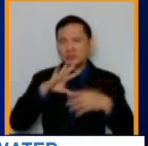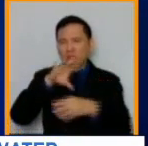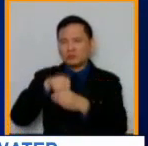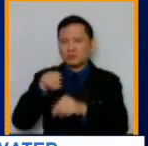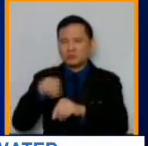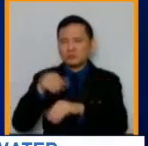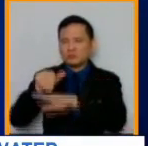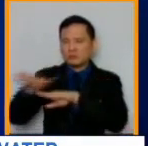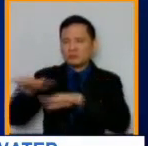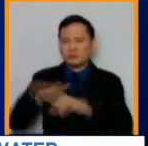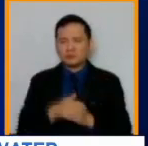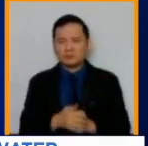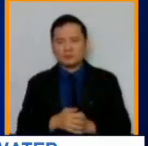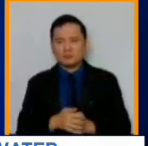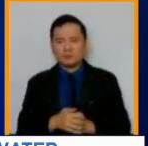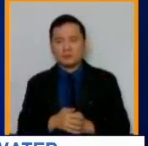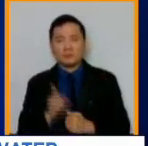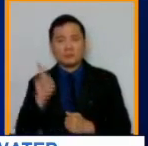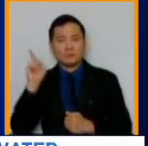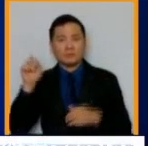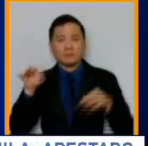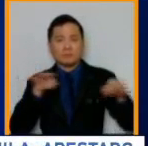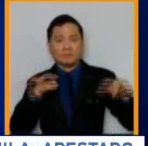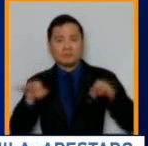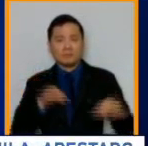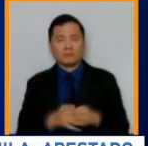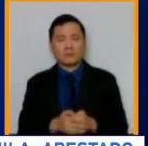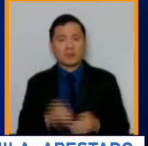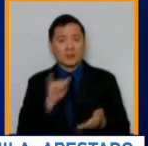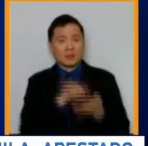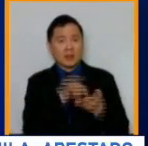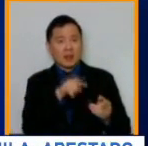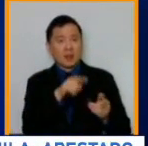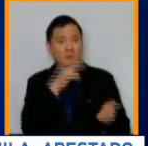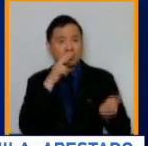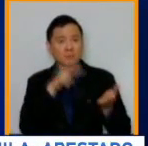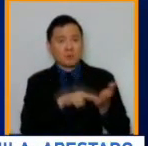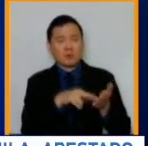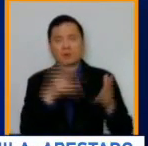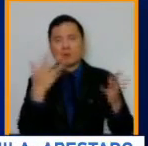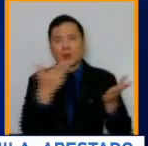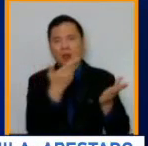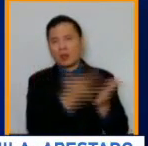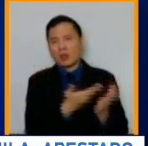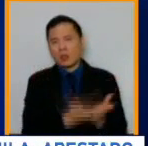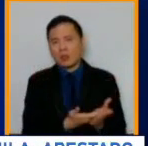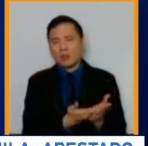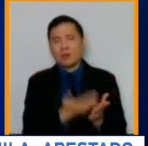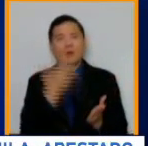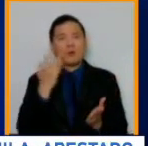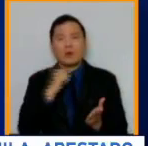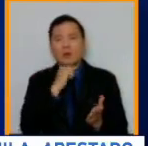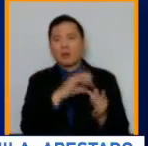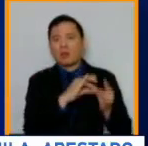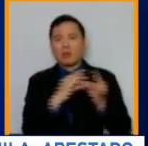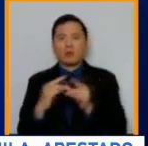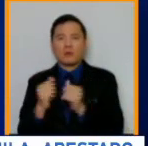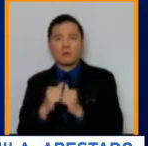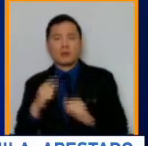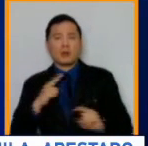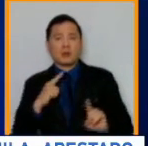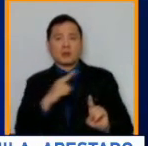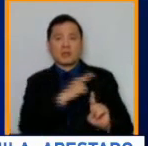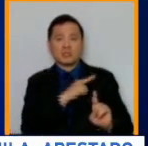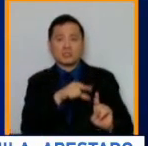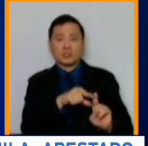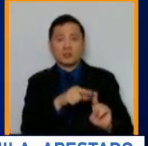raw legal o factual basis ang conclusion sa report. Hindi raw ito ginawa in aid of legislation kundi para sa re-election. Hinihintay